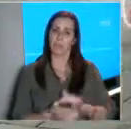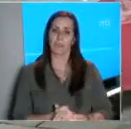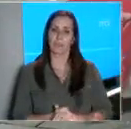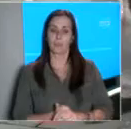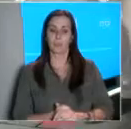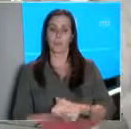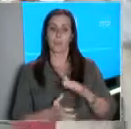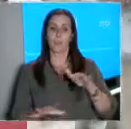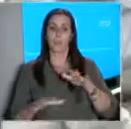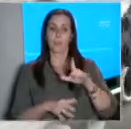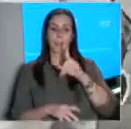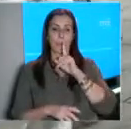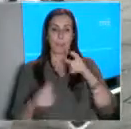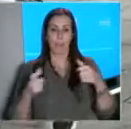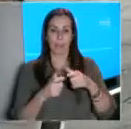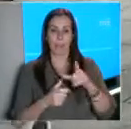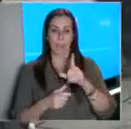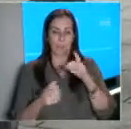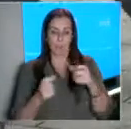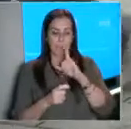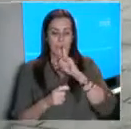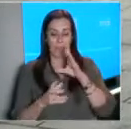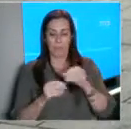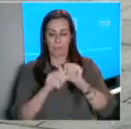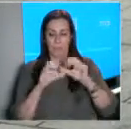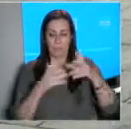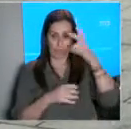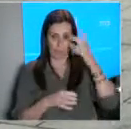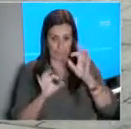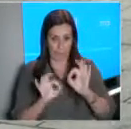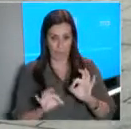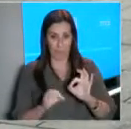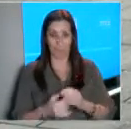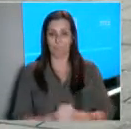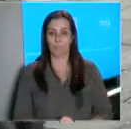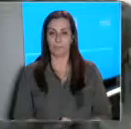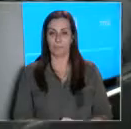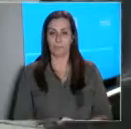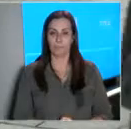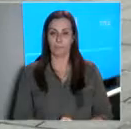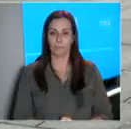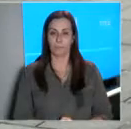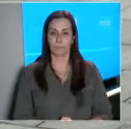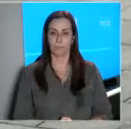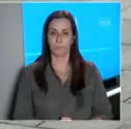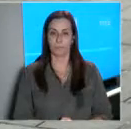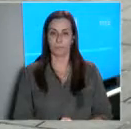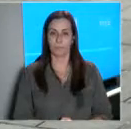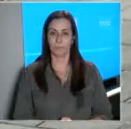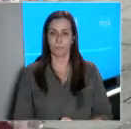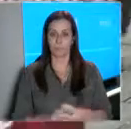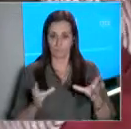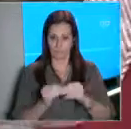אתה חושב שממשלת מיעוט בתמיכת המפלגות הערביות זה ספין או שתרחיש שיכול לקרות?